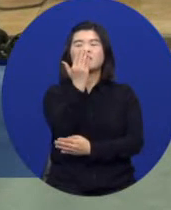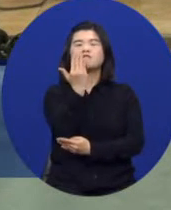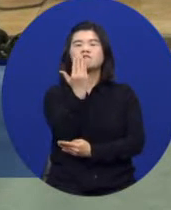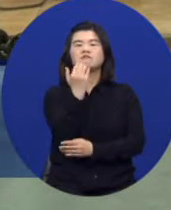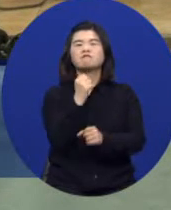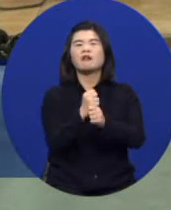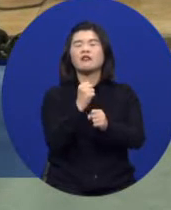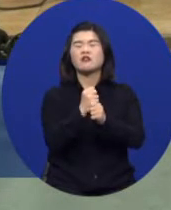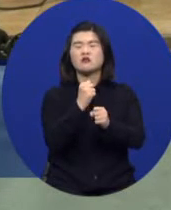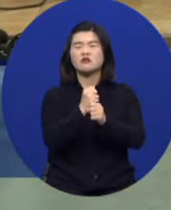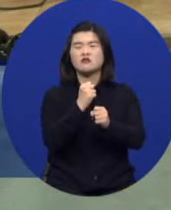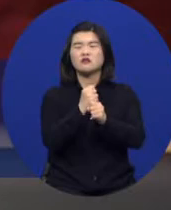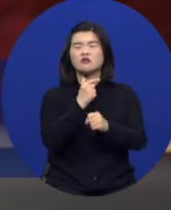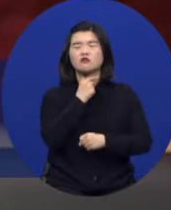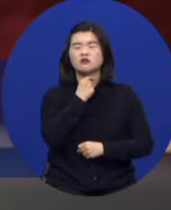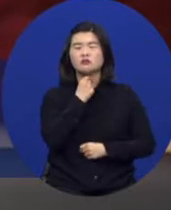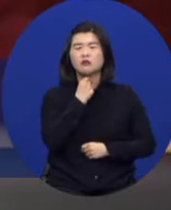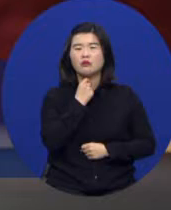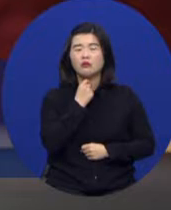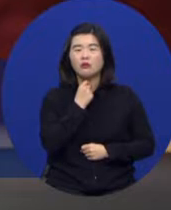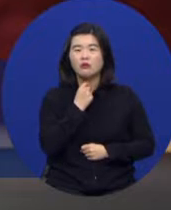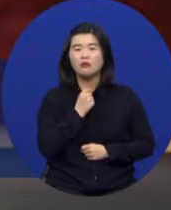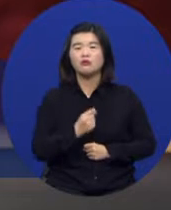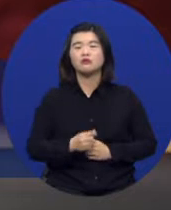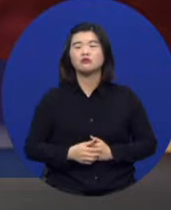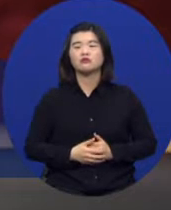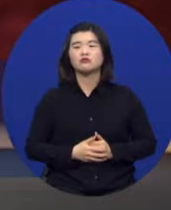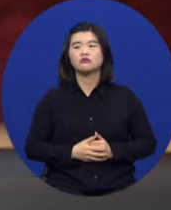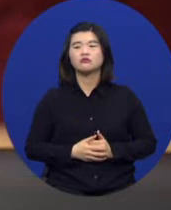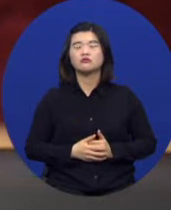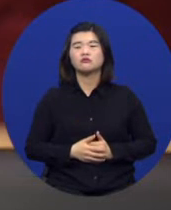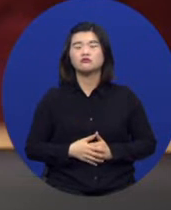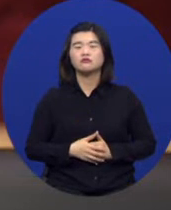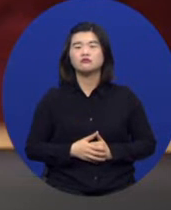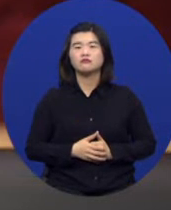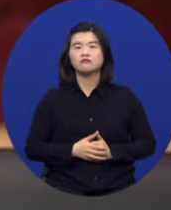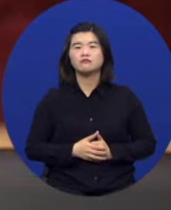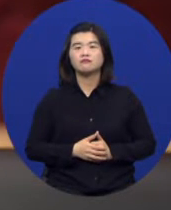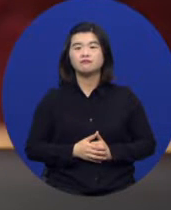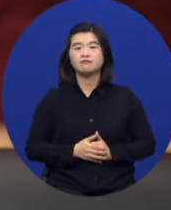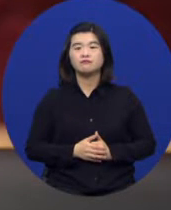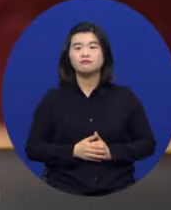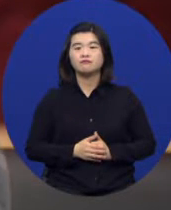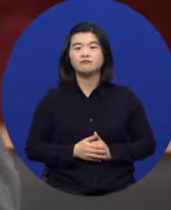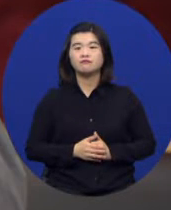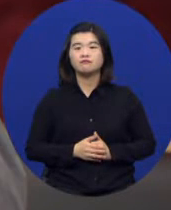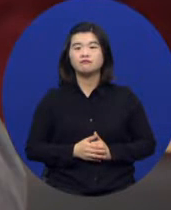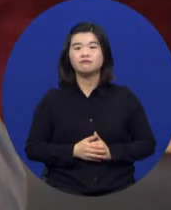우리 다랑실에 요거 하나를 팽 하고 만들고 싶습니다 그거 하나가